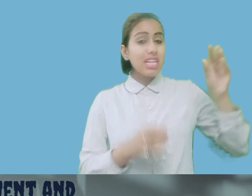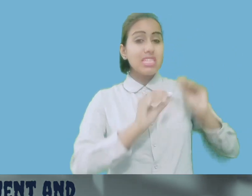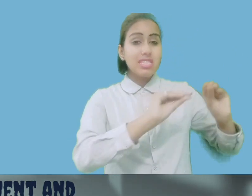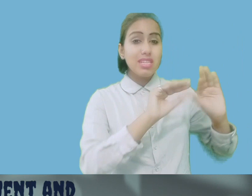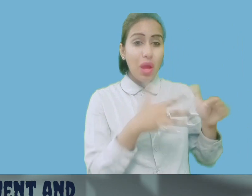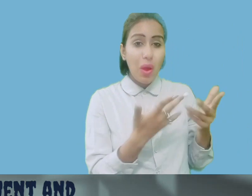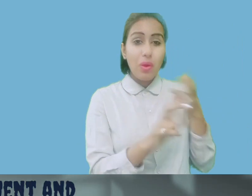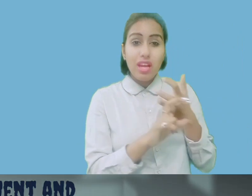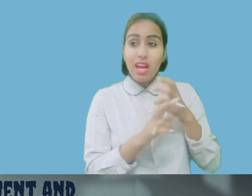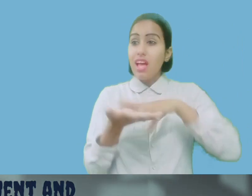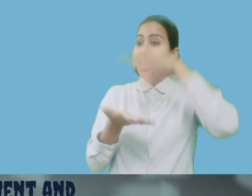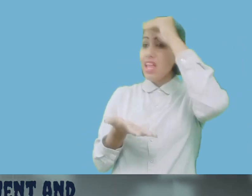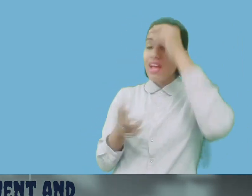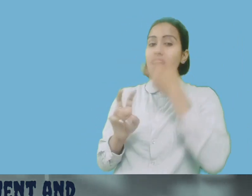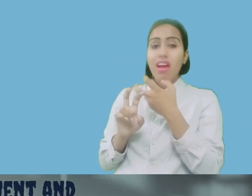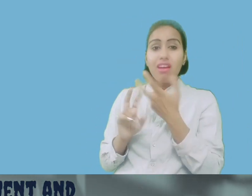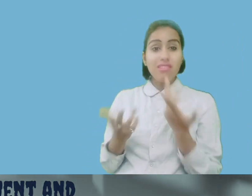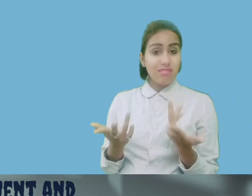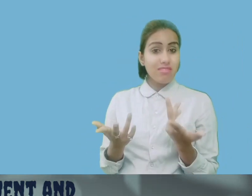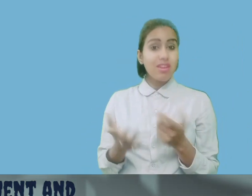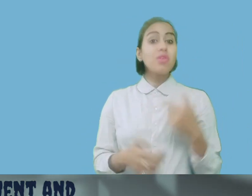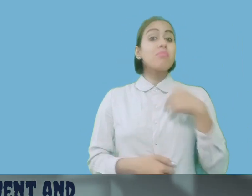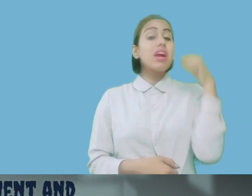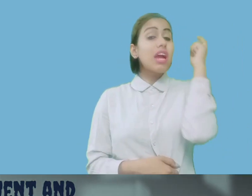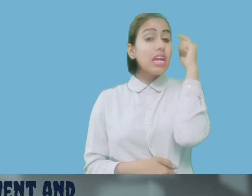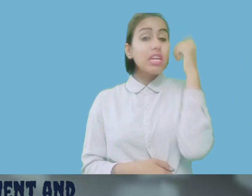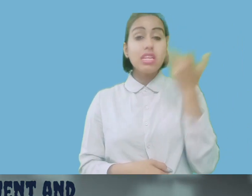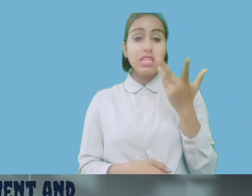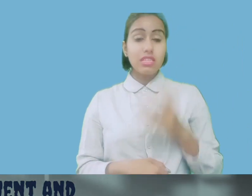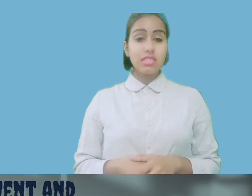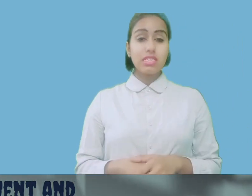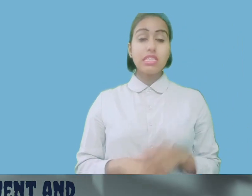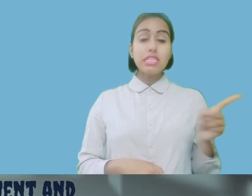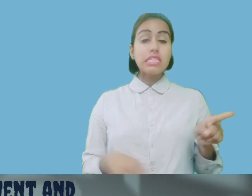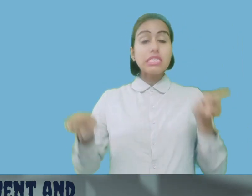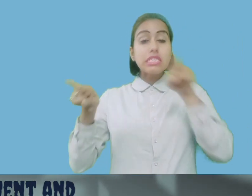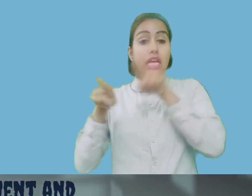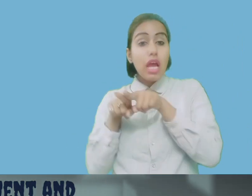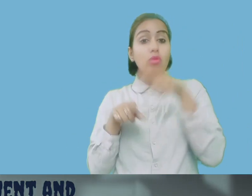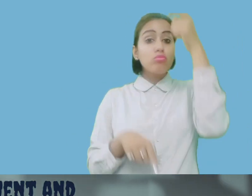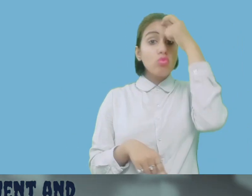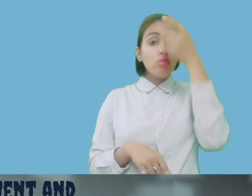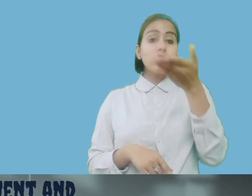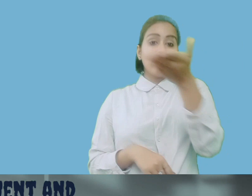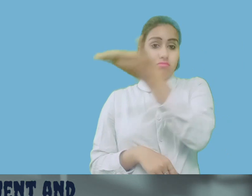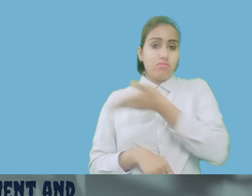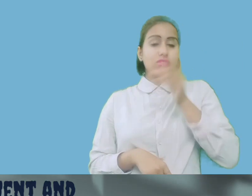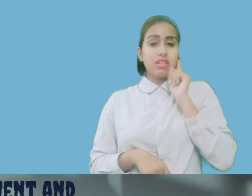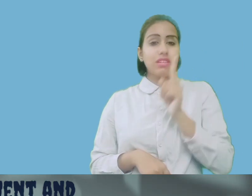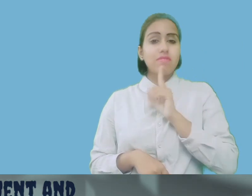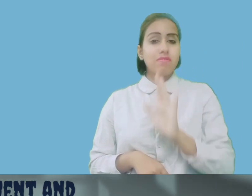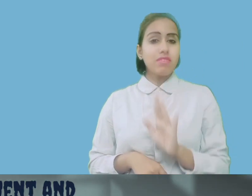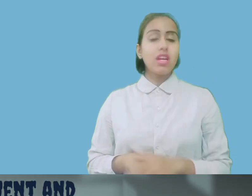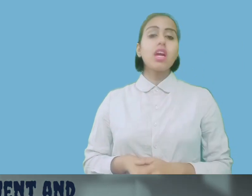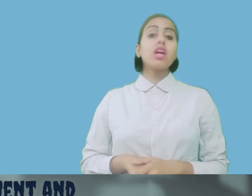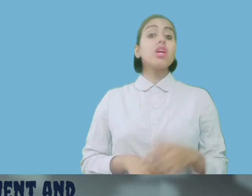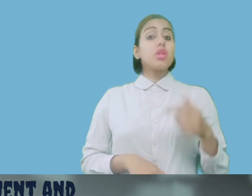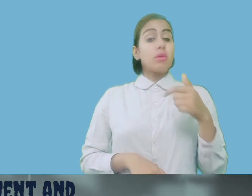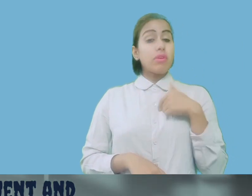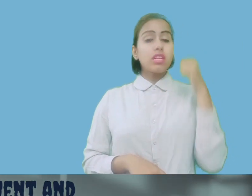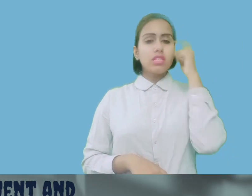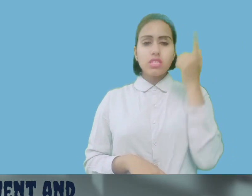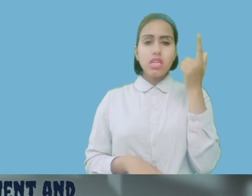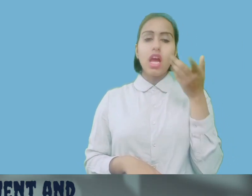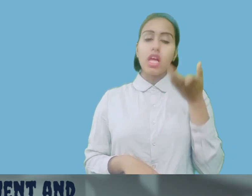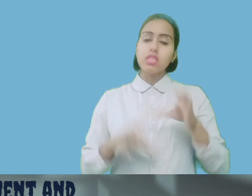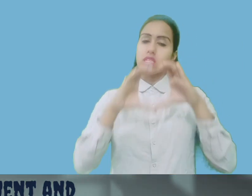की जनता के लिए या आसपास के जो भी लोग हैं वो उनको इस तरीके से भटकना ना पड़े, इतना परेशान ना होना पड़े, और उन्हें सही टाइम पे सही